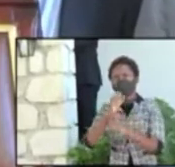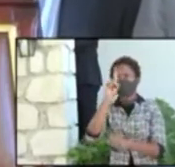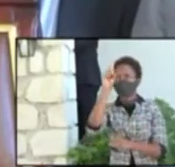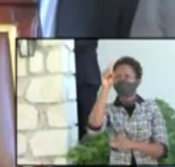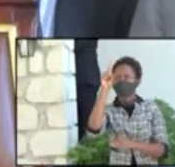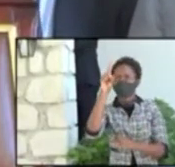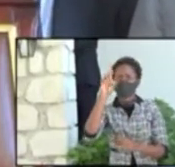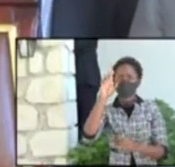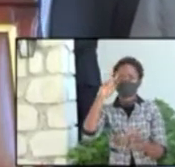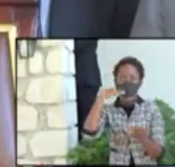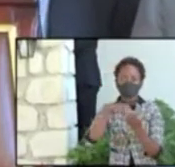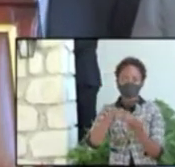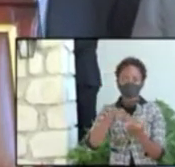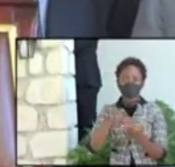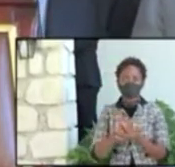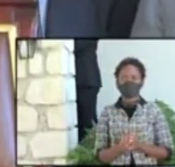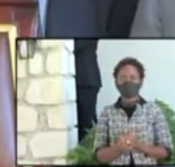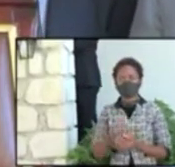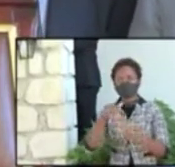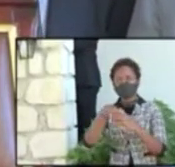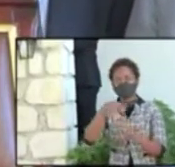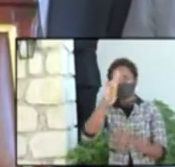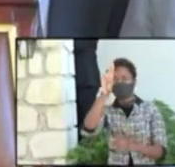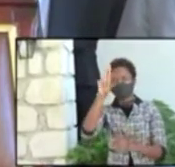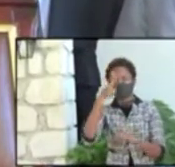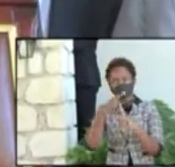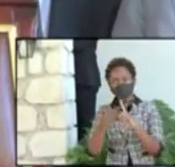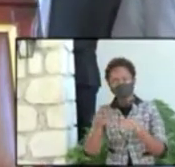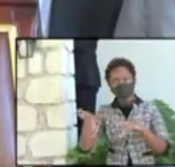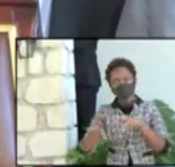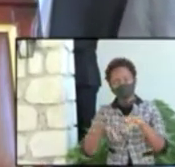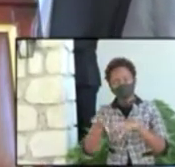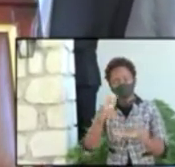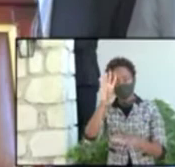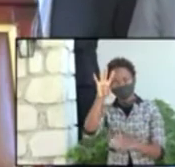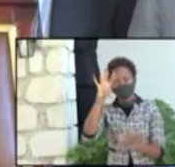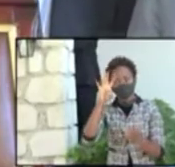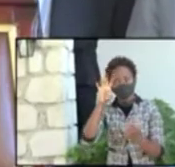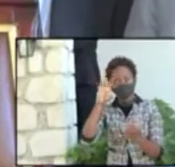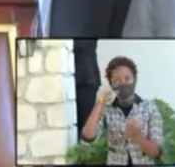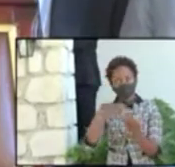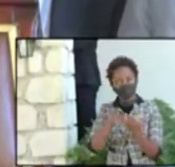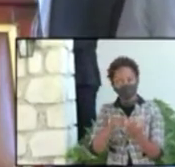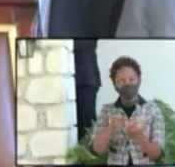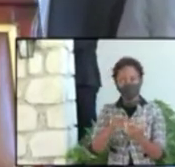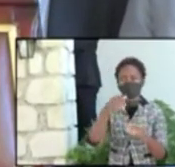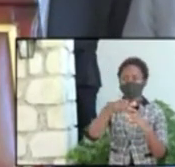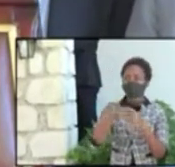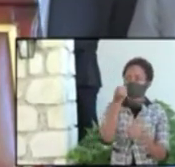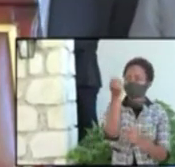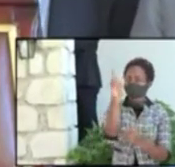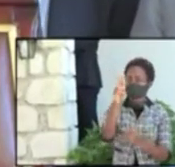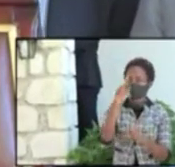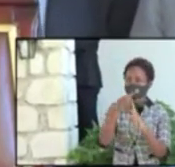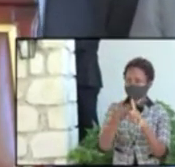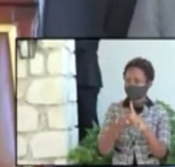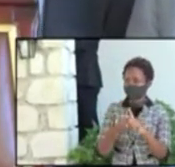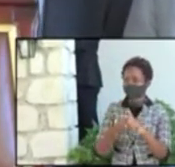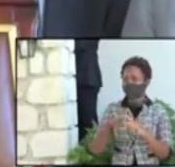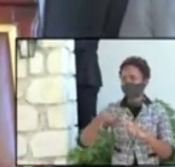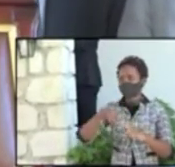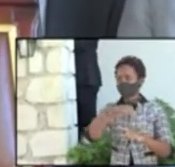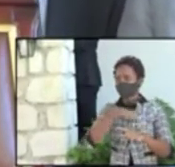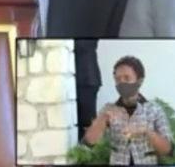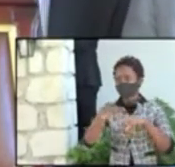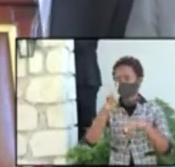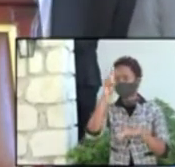dire que dans 12 mois, nous avons fait 100 000, dans 2 mois, nous avons fait 400 000. Dans 2 mois, nous avons fait 400 000, et dans 12 mois, nous avons